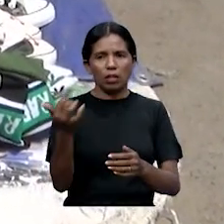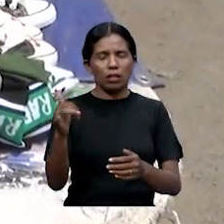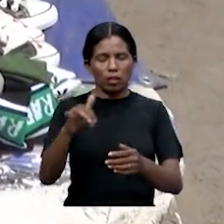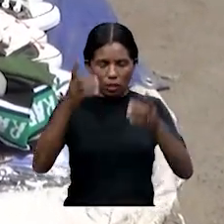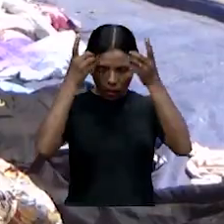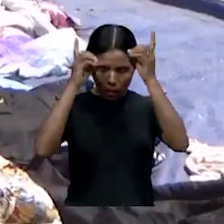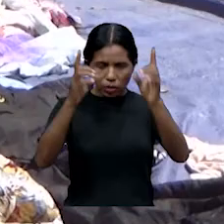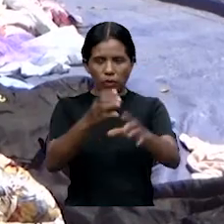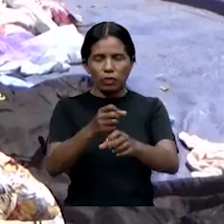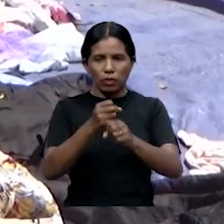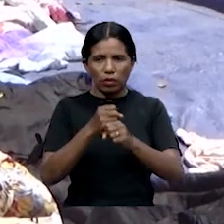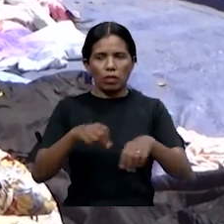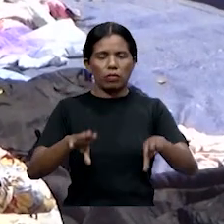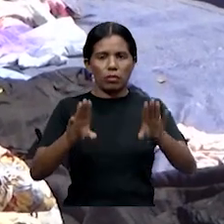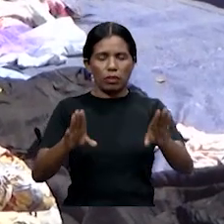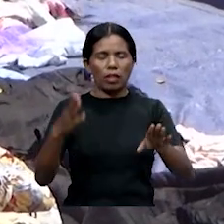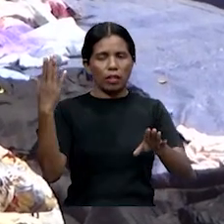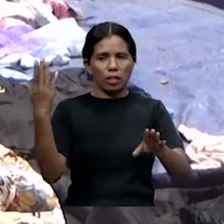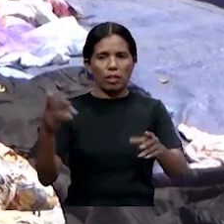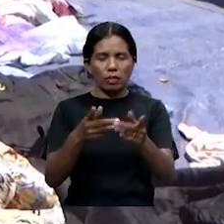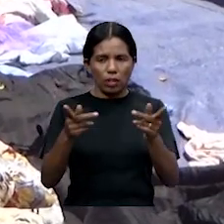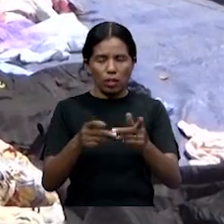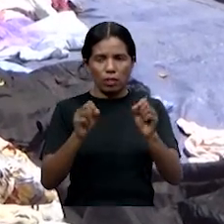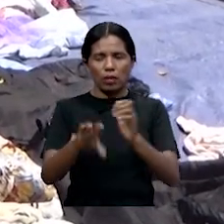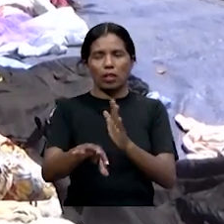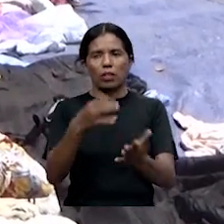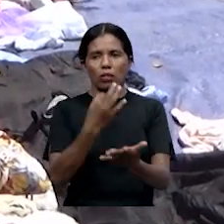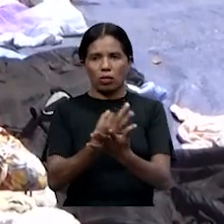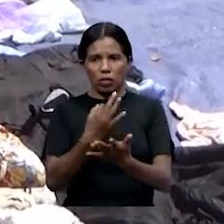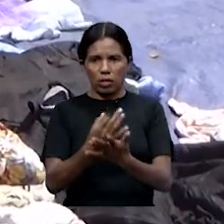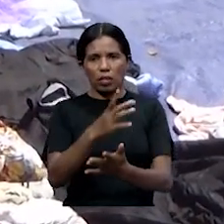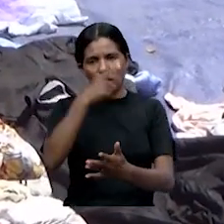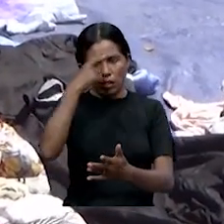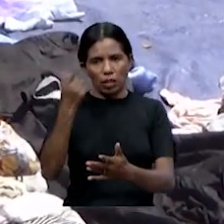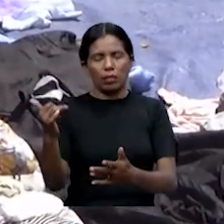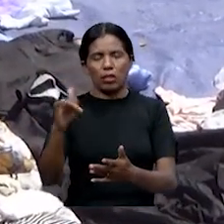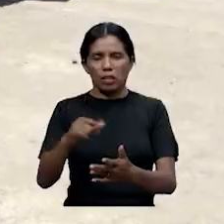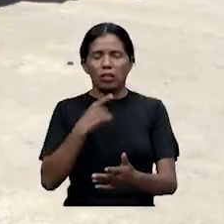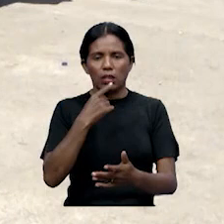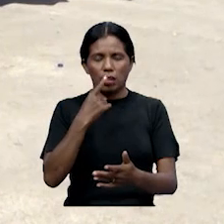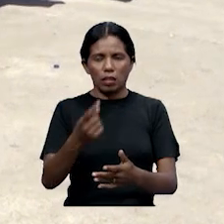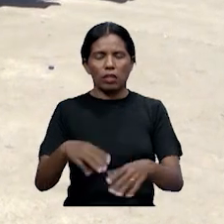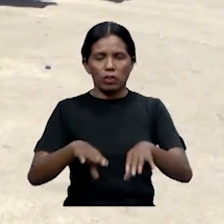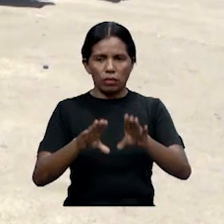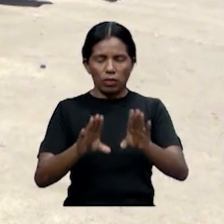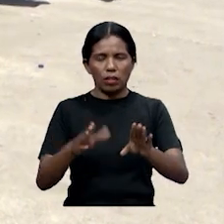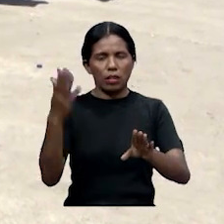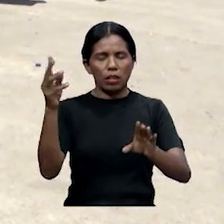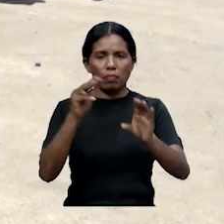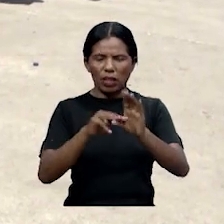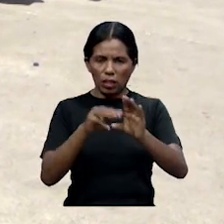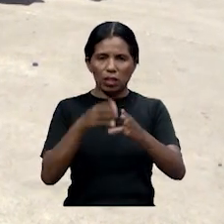siri foti risku ba fan iha aredor ne, atau bele hetan rendimento, tambah sira considera durante sira fan date mercado